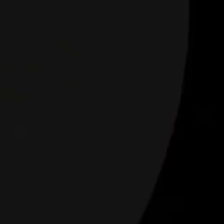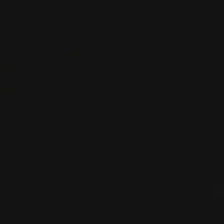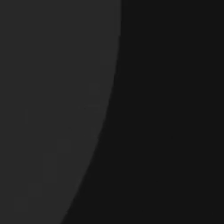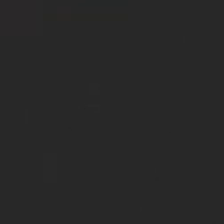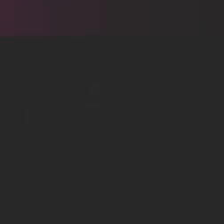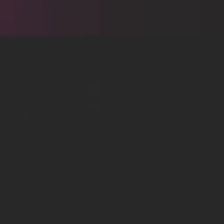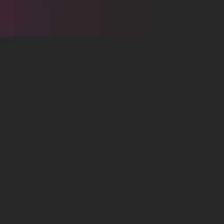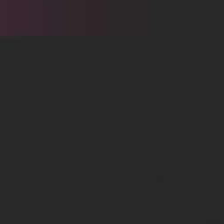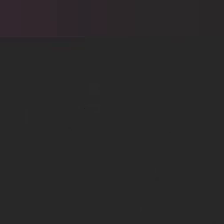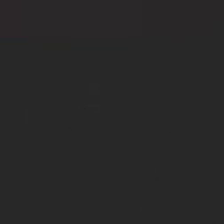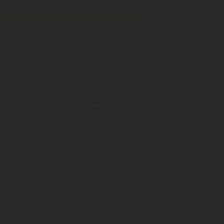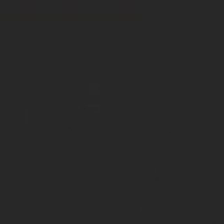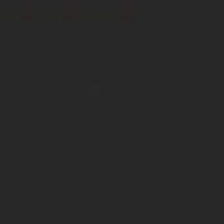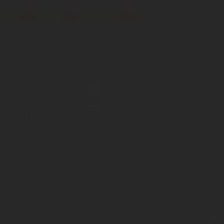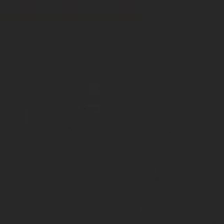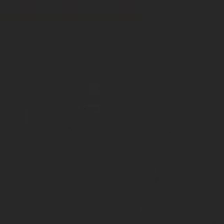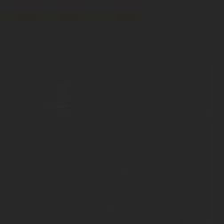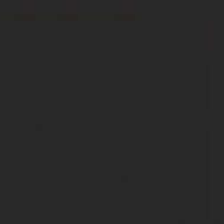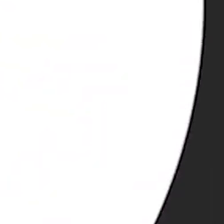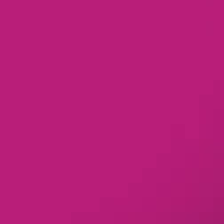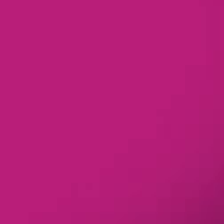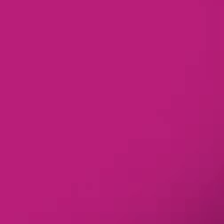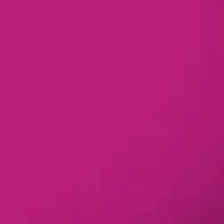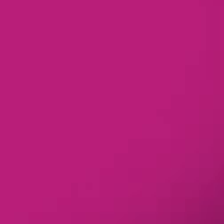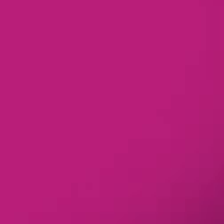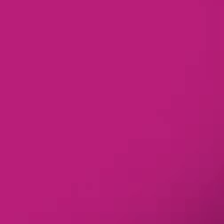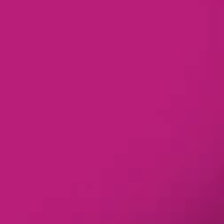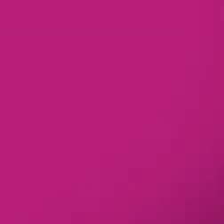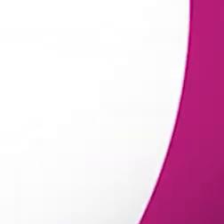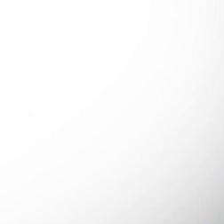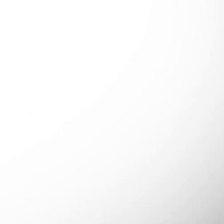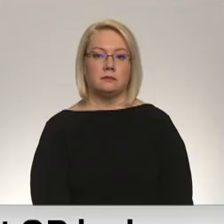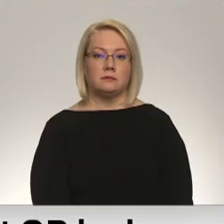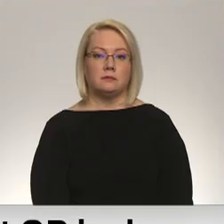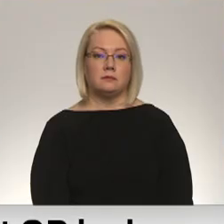Re! Viss ēters ir te!